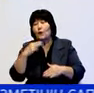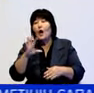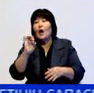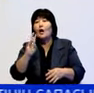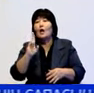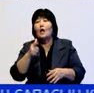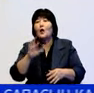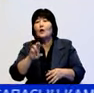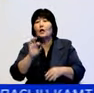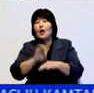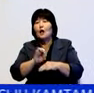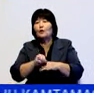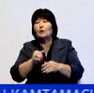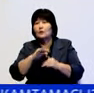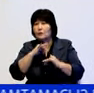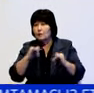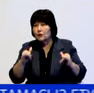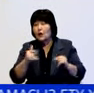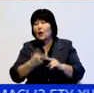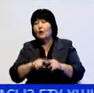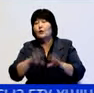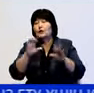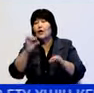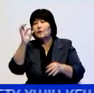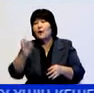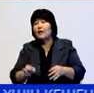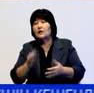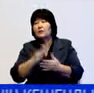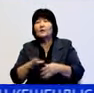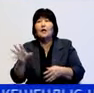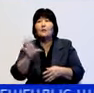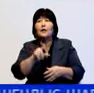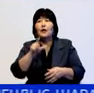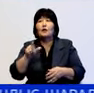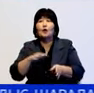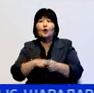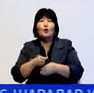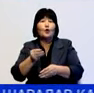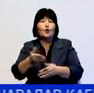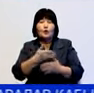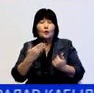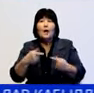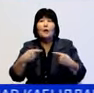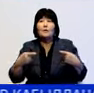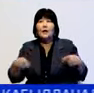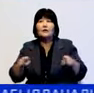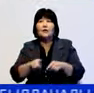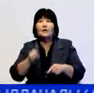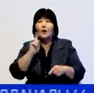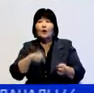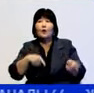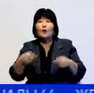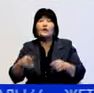онкологиялық ауруларға шалдығудың жиілеуі. Заңға сәйкес пайыздық мөлшерлеменің барлық тұрғынға толық төленбеуі. Басқа қалаға уақытша қоныс